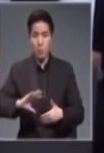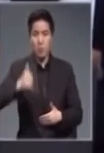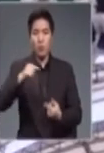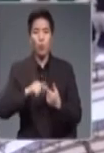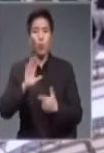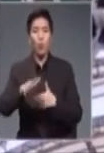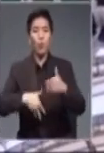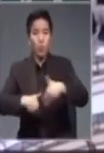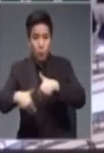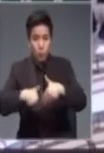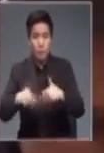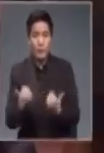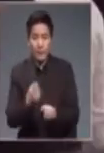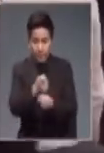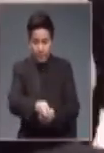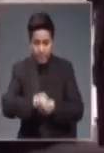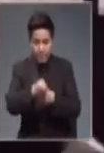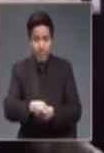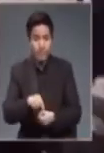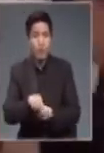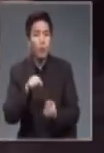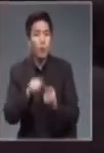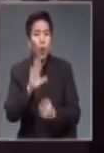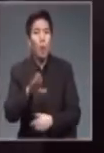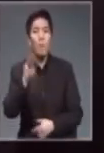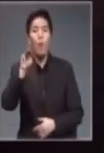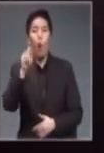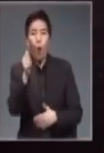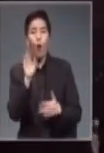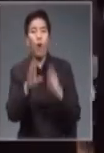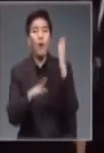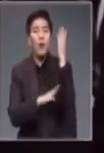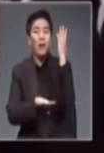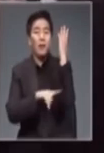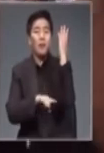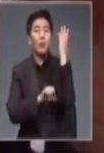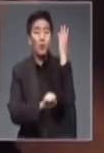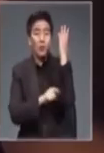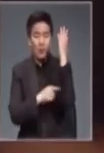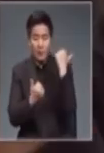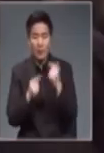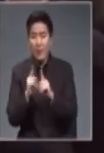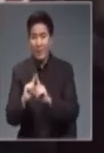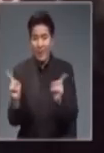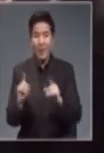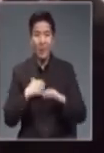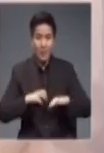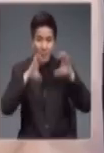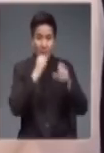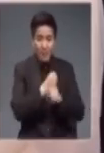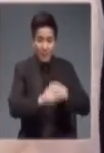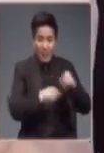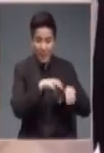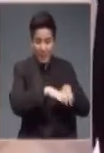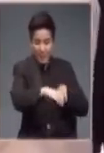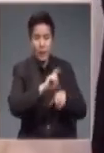งหรือเล่นดนตรีเป็นต้นก็ขอเชิญชวนทุกคนไปให้กำลังใจกันเยอะๆนะครับขอบคุณครับขอให้ทุกคนมีความสุขในช่วงวันหยุดสุดสั